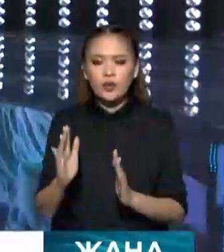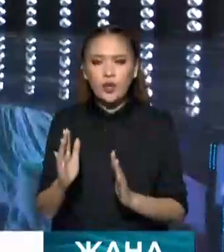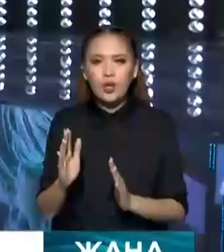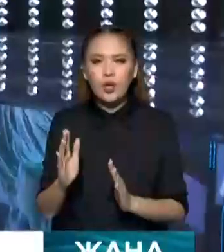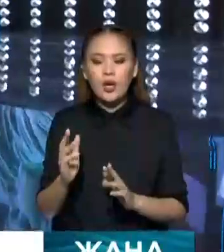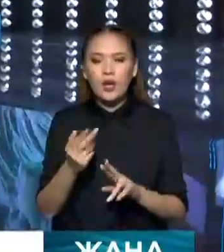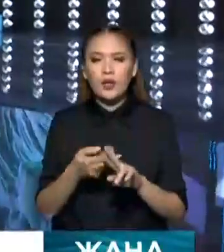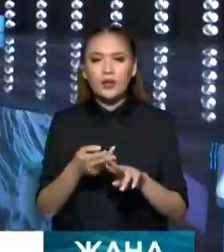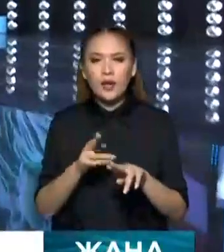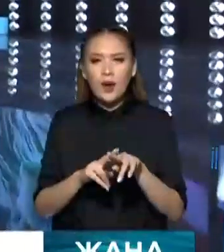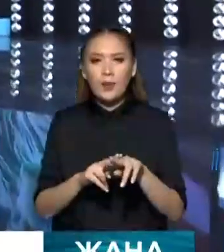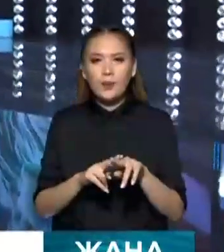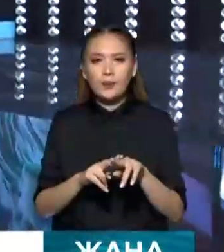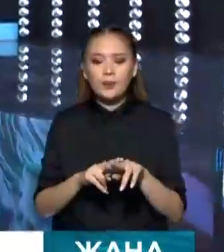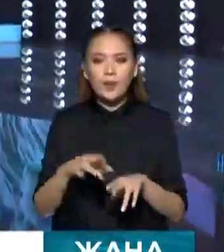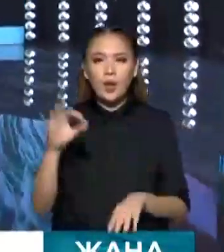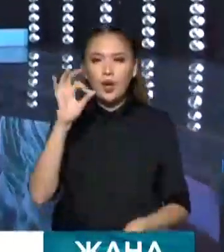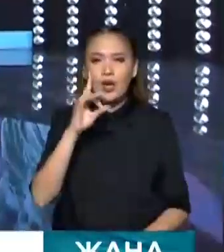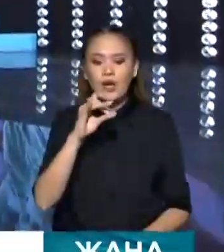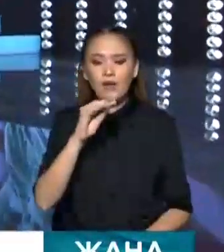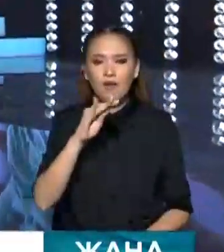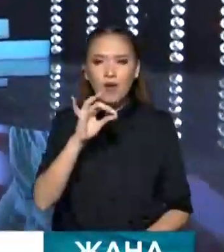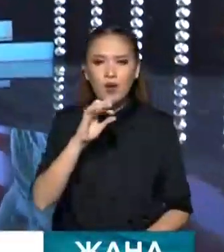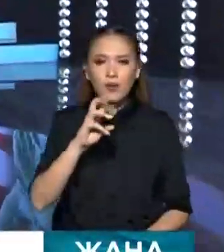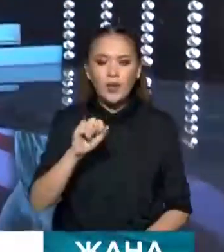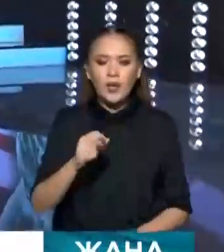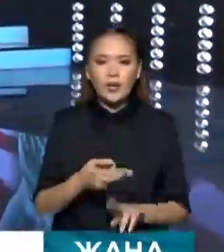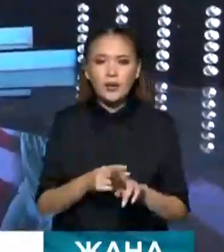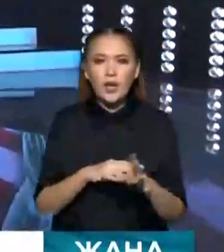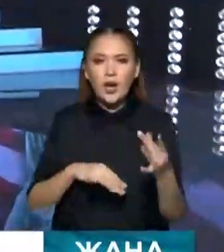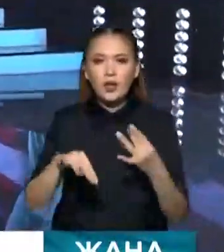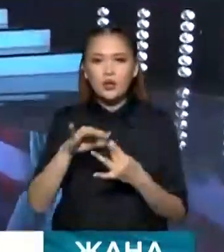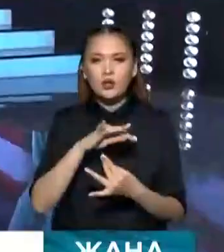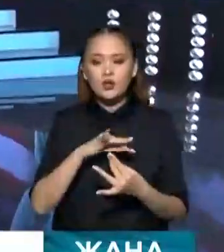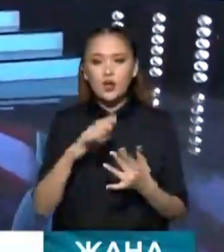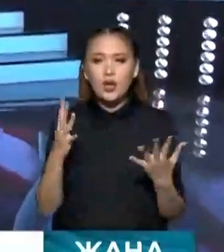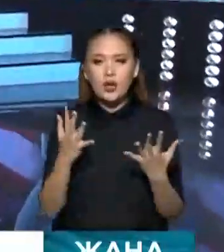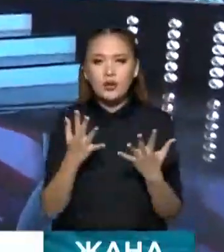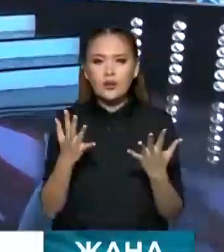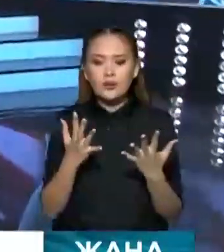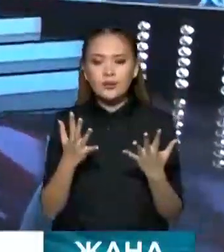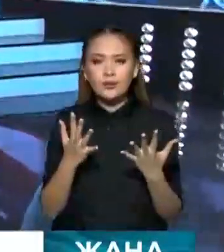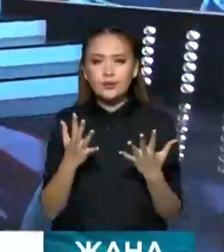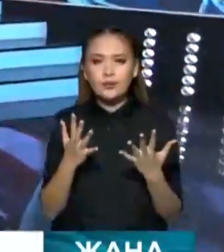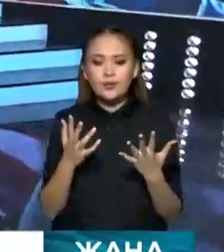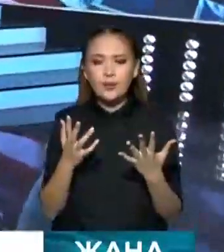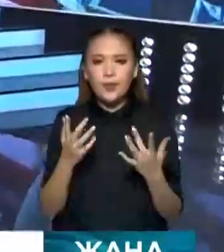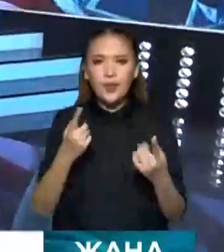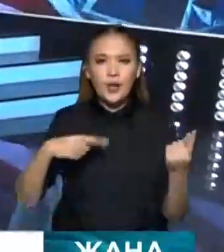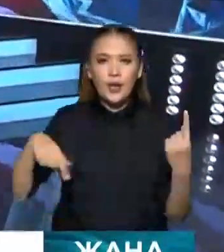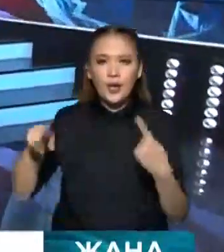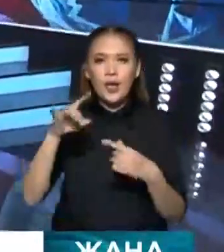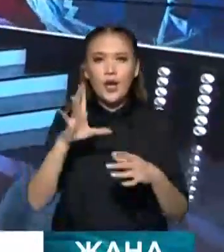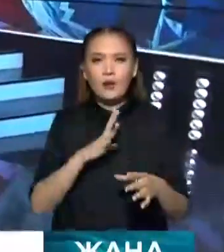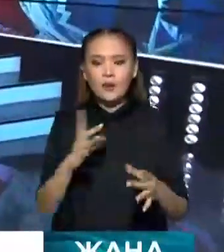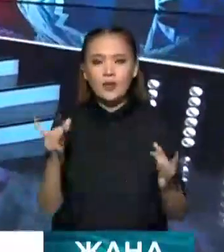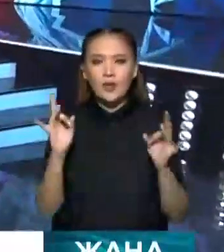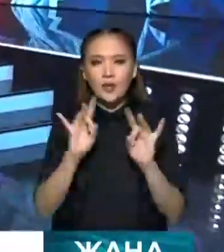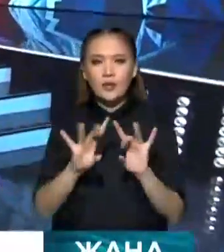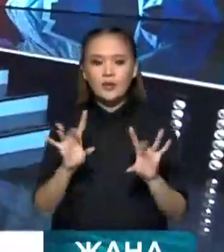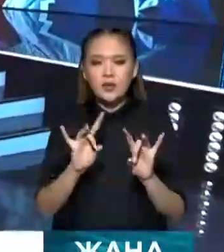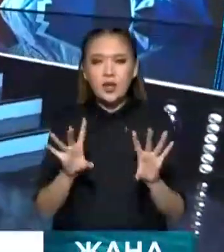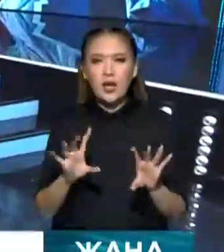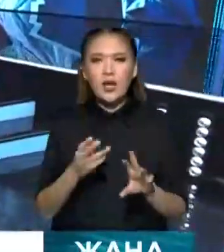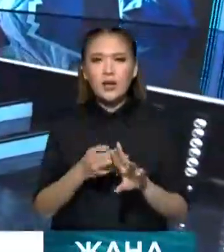Биылғы жолдауда да көтерілген саяси реформалар соның алғы шарттары. Бұл енді саяси реформа деп айтылып жатыр жағы. Жолдауда көтерілген реформалар. Енді бұл